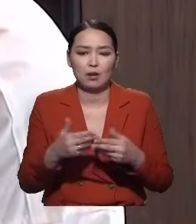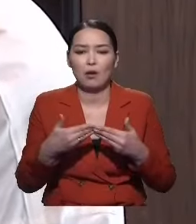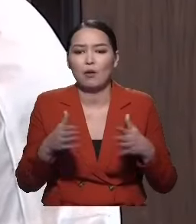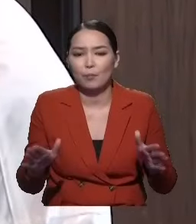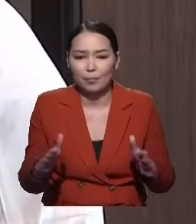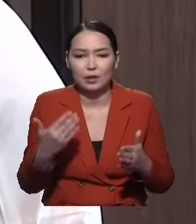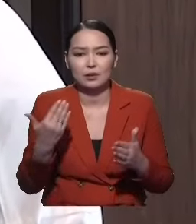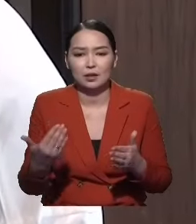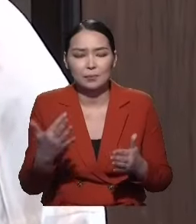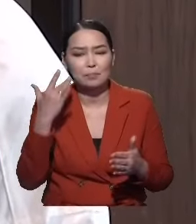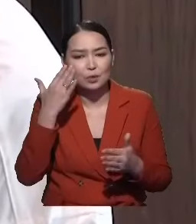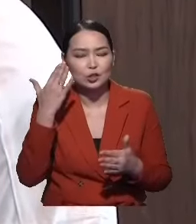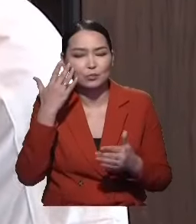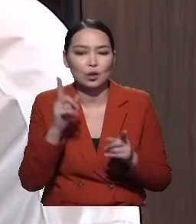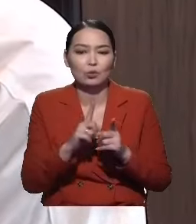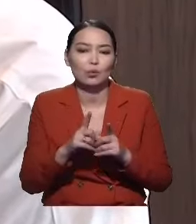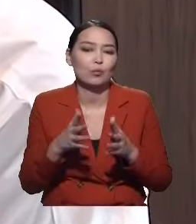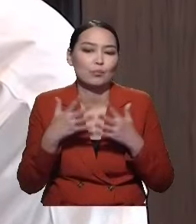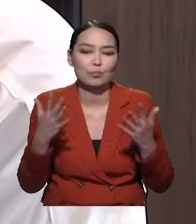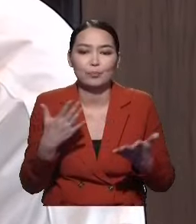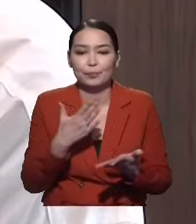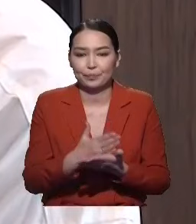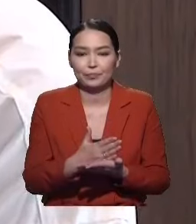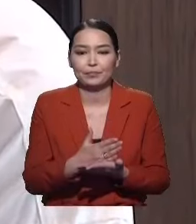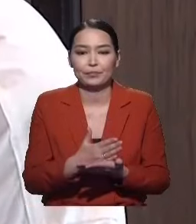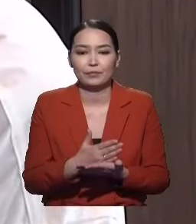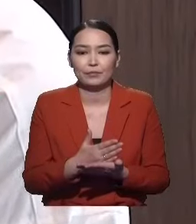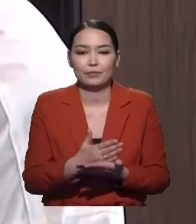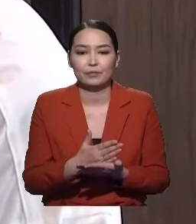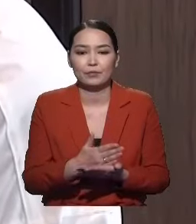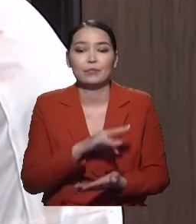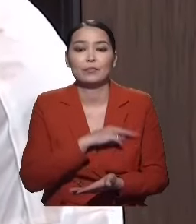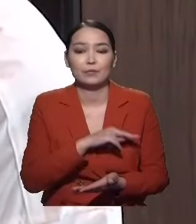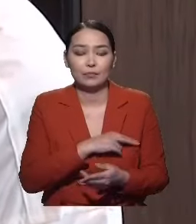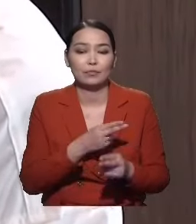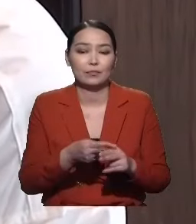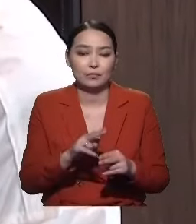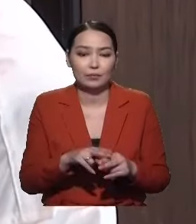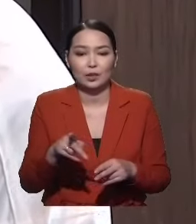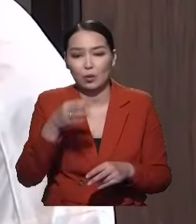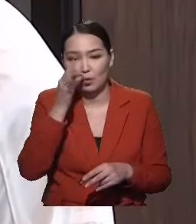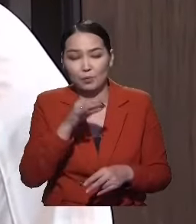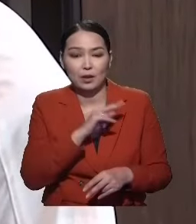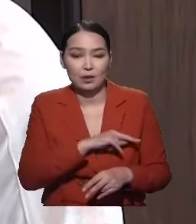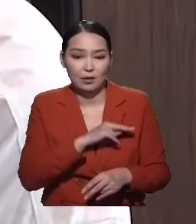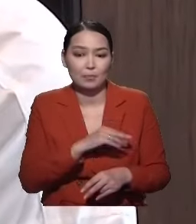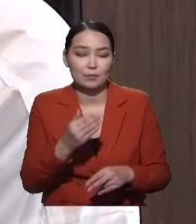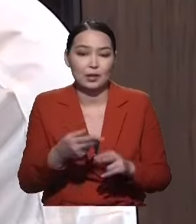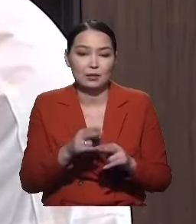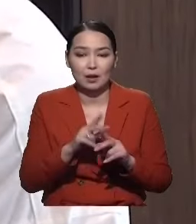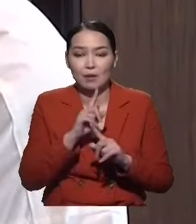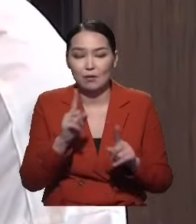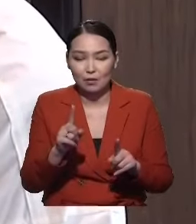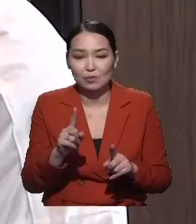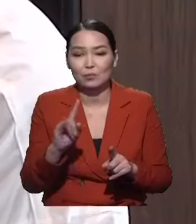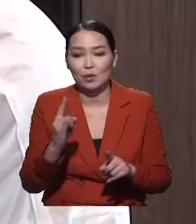них мечты и масштаб мышления даже другой. И работая, имея опыт работы с маленькими актерами,